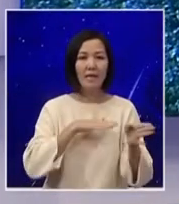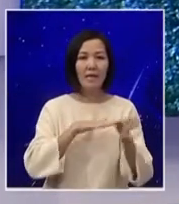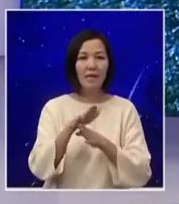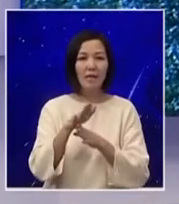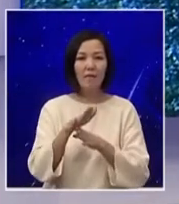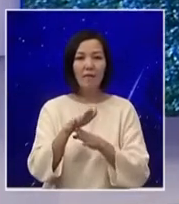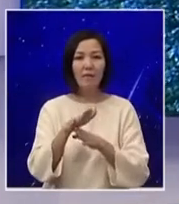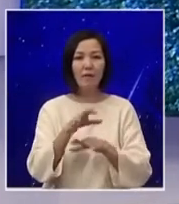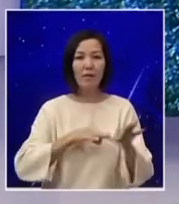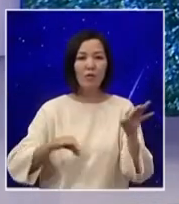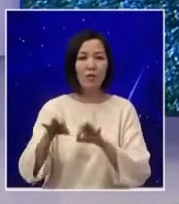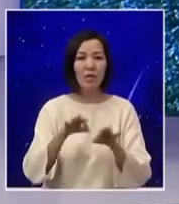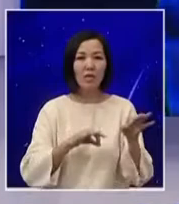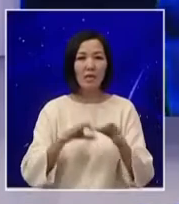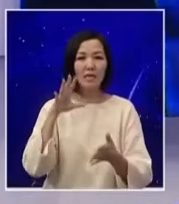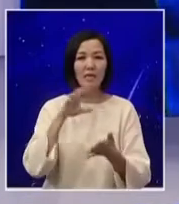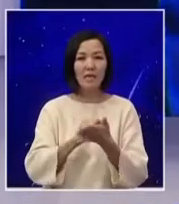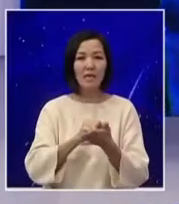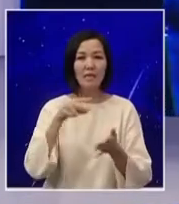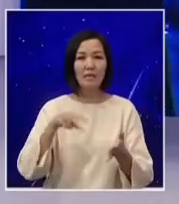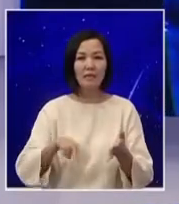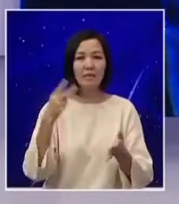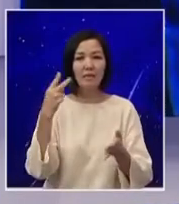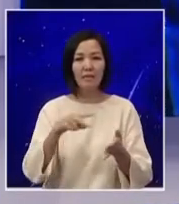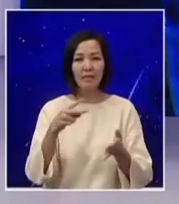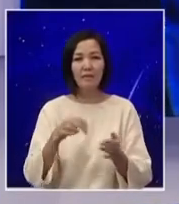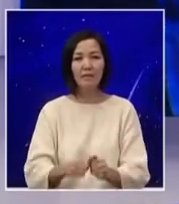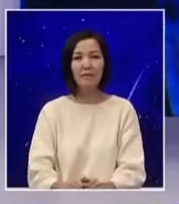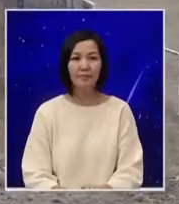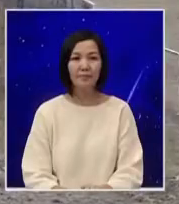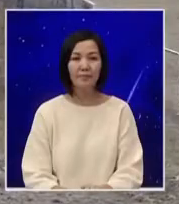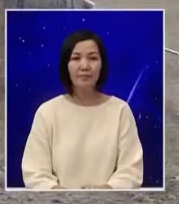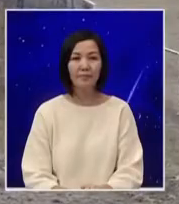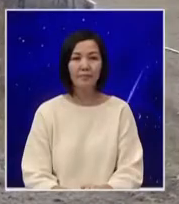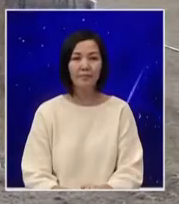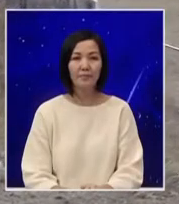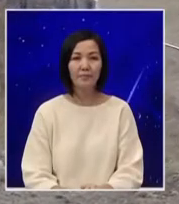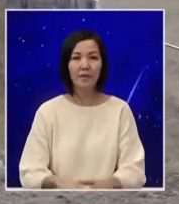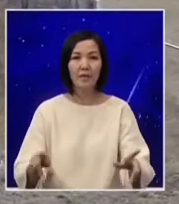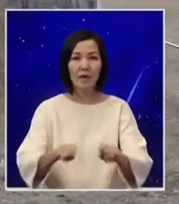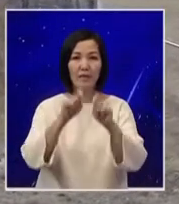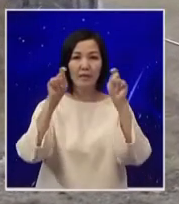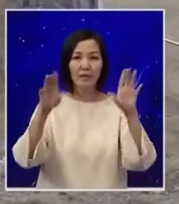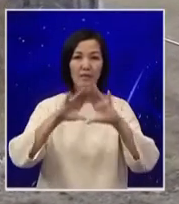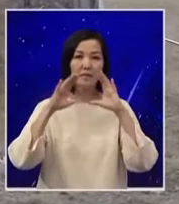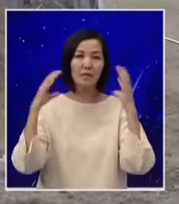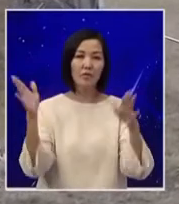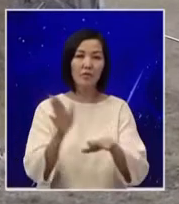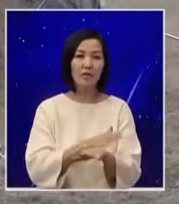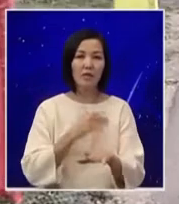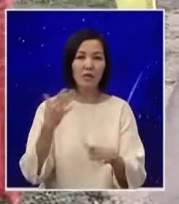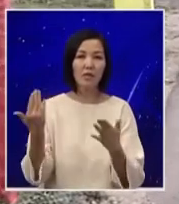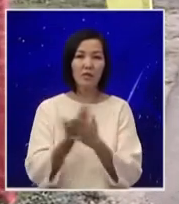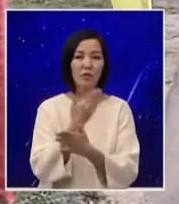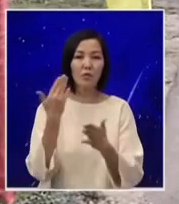реализованы в рамках дорожной карты занятости 2020 открытие стадиона долгожданное событие для